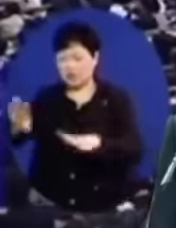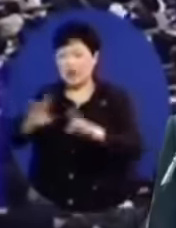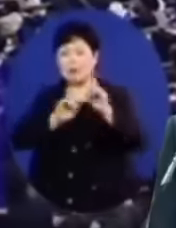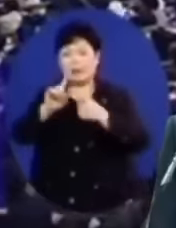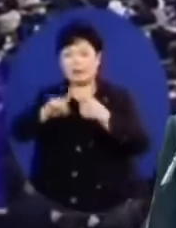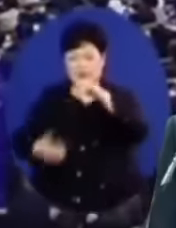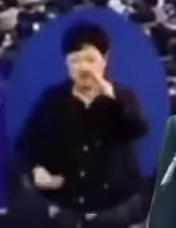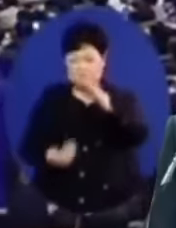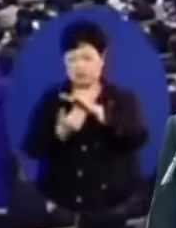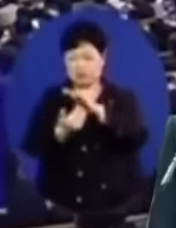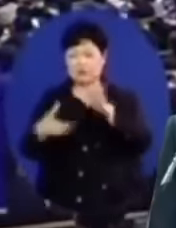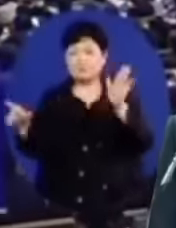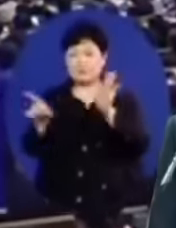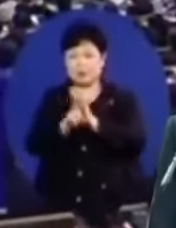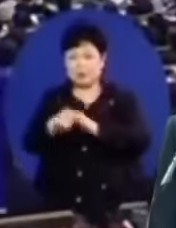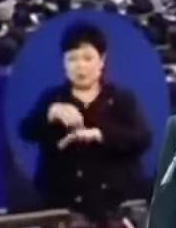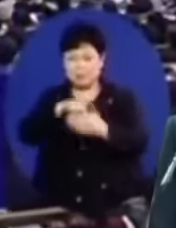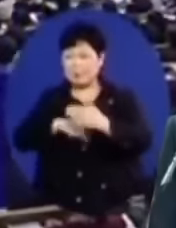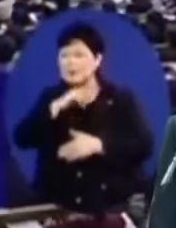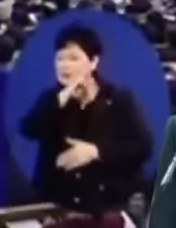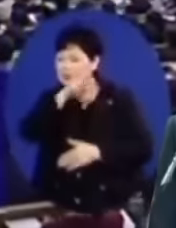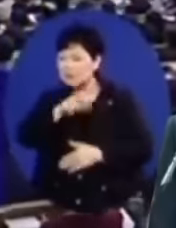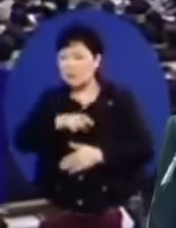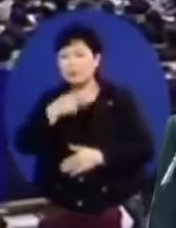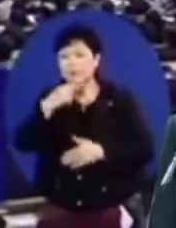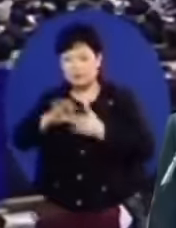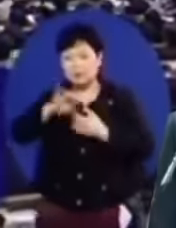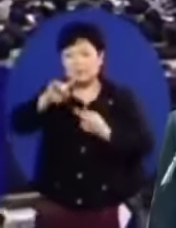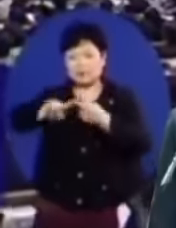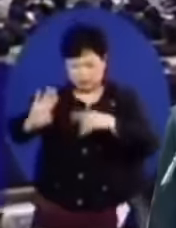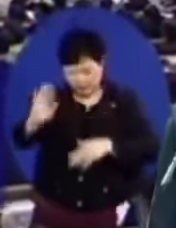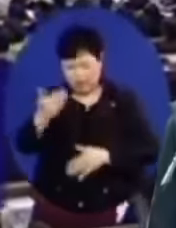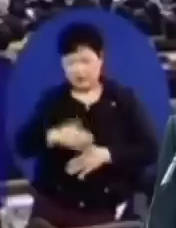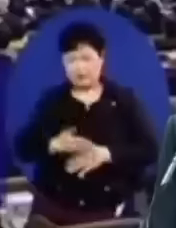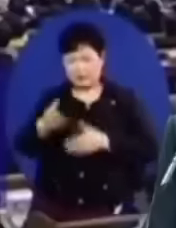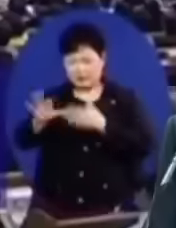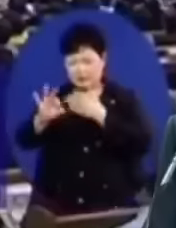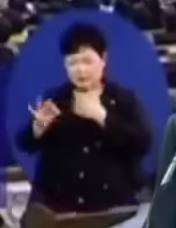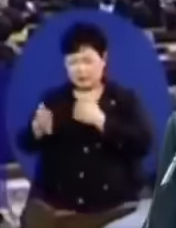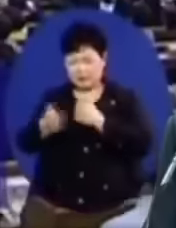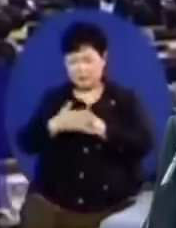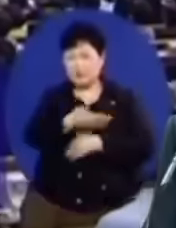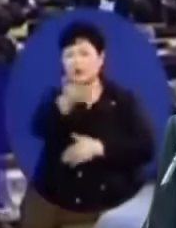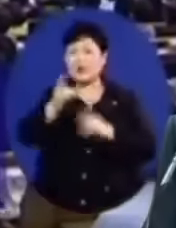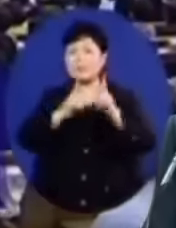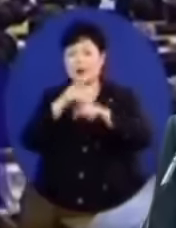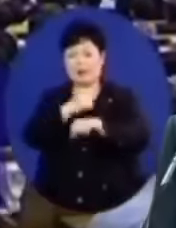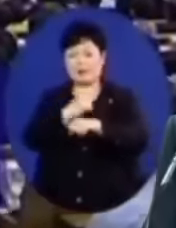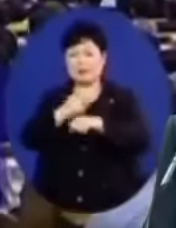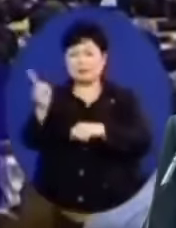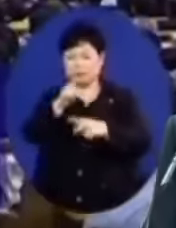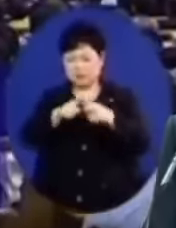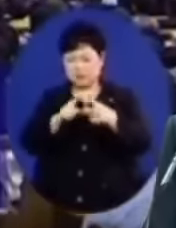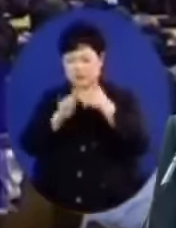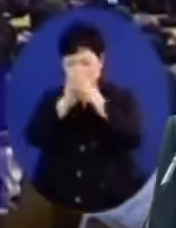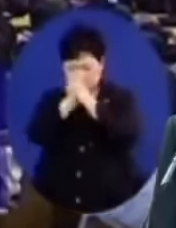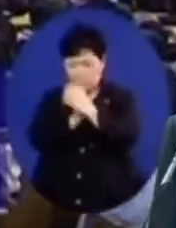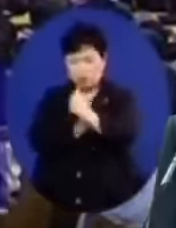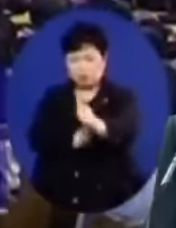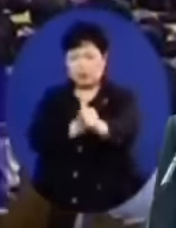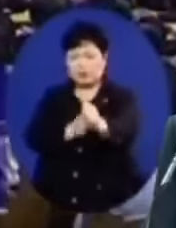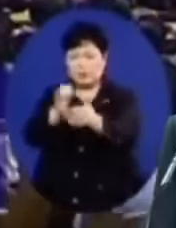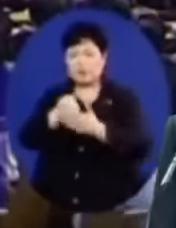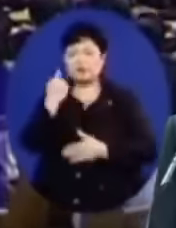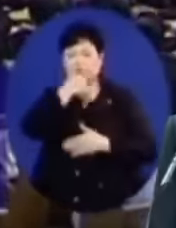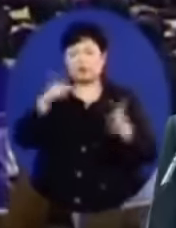것이 이루어질 줄 믿고 마음에 의심하지 아니하면 그대로 되리라. 그러므로 내가 너희에게 말하노니 무엇이든지 기도하고 구한 것은